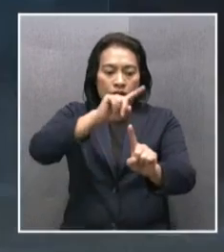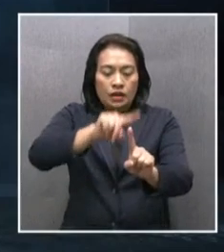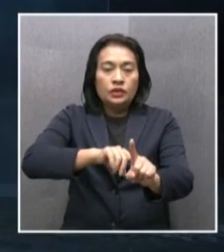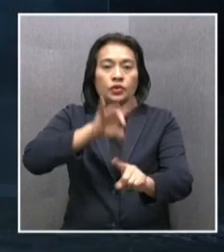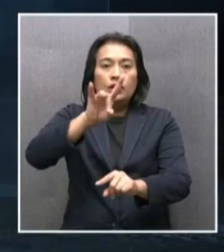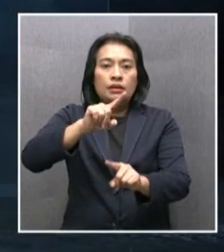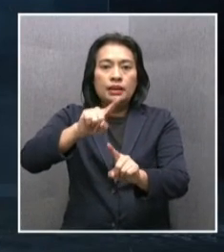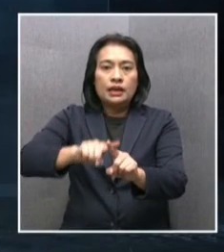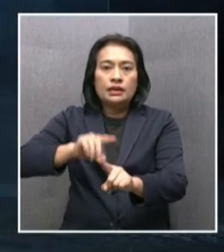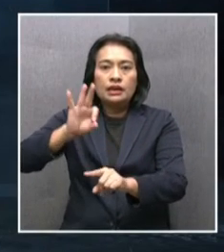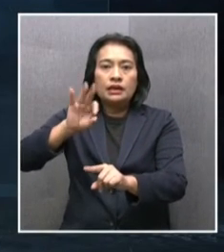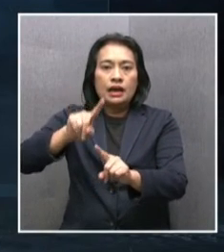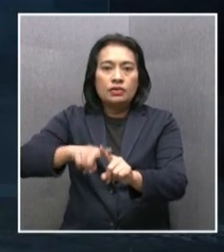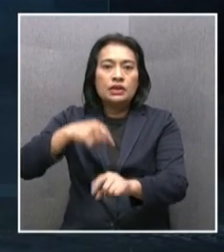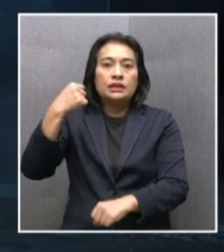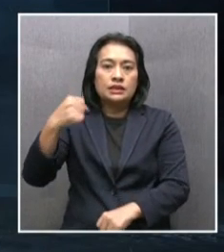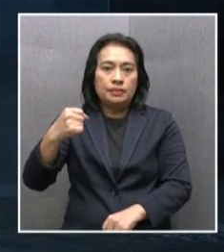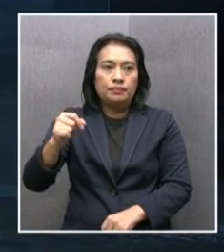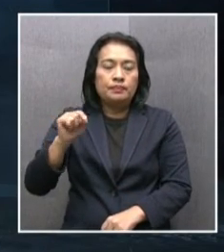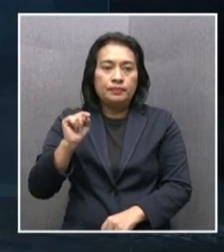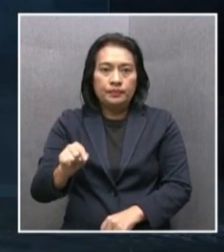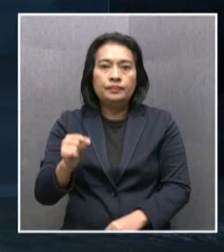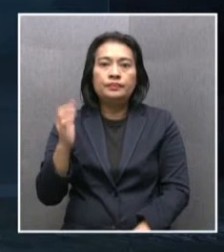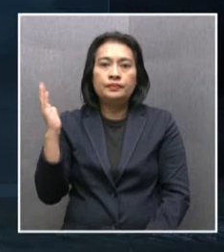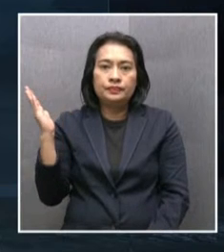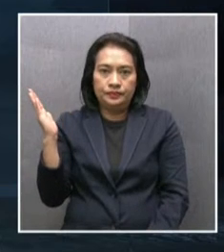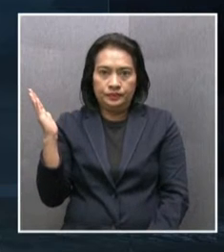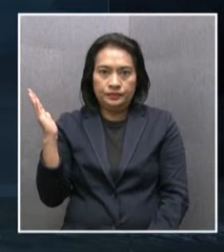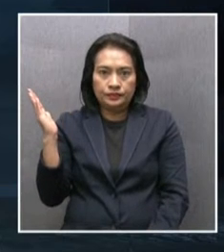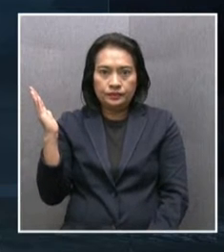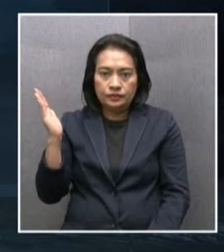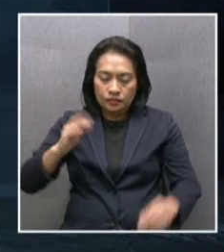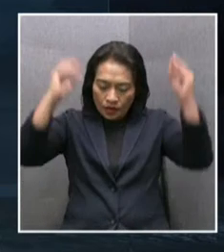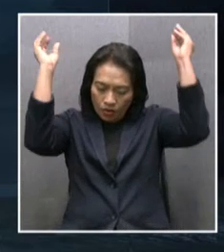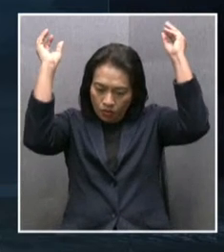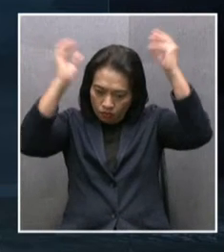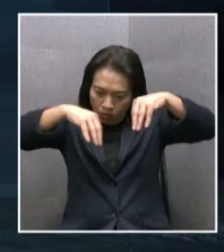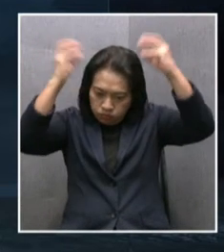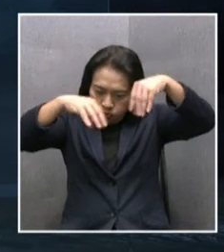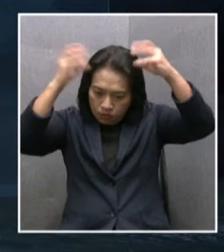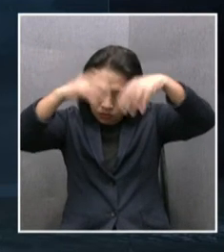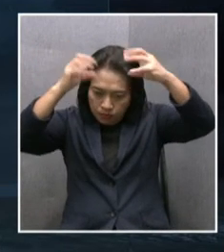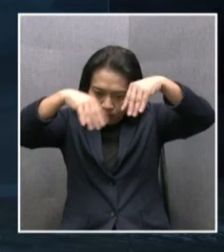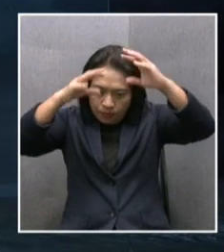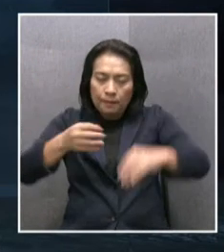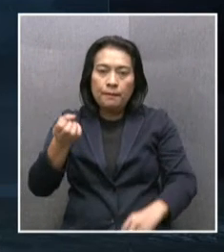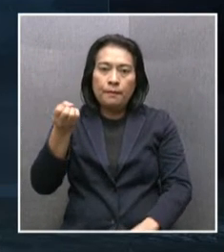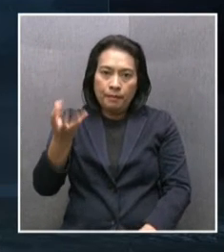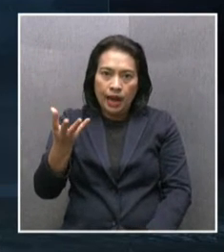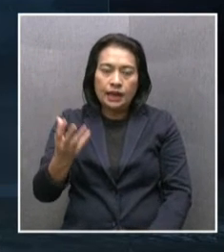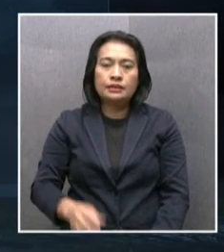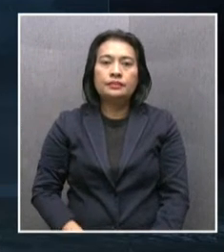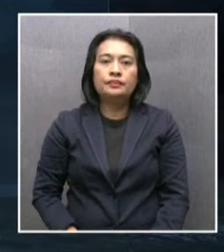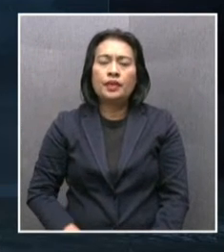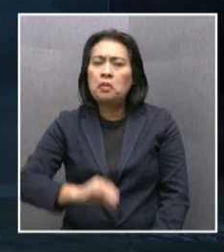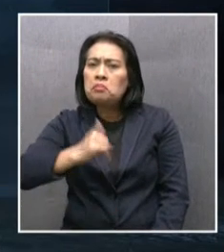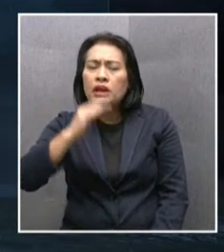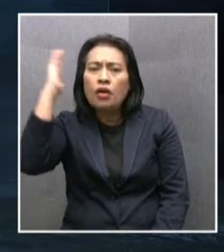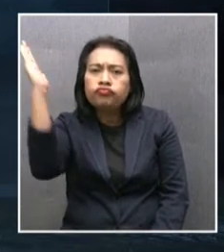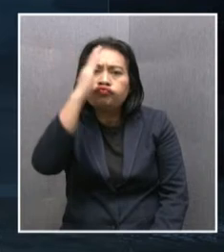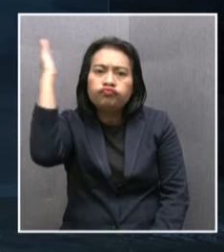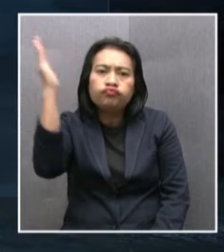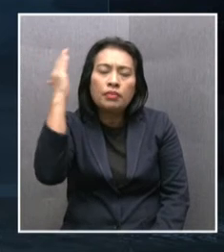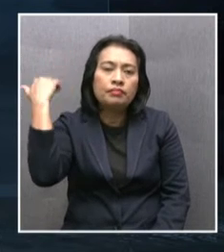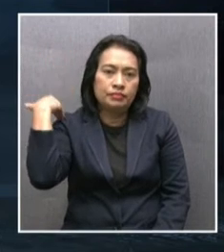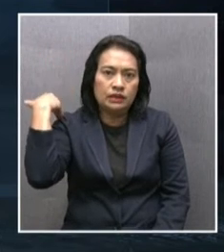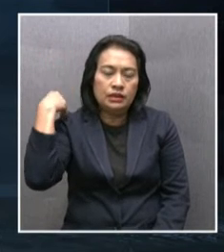ายนและตุลาคมนะคะเป็นช่วงที่มีฝนตกชุกหนาแน่นที่สุดค่ะและมีโอกาสสูงที่จะมีพายุหมุนเขตร้อนเค